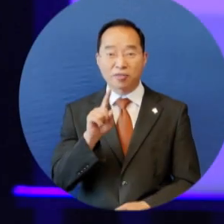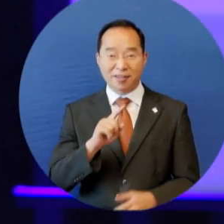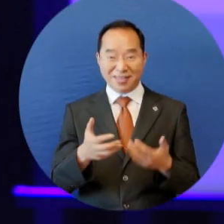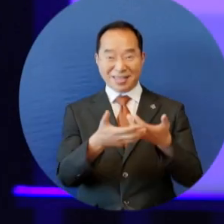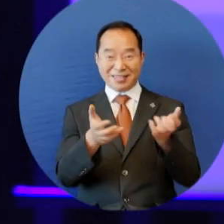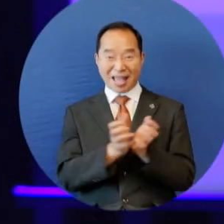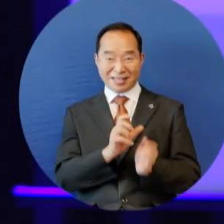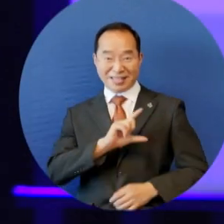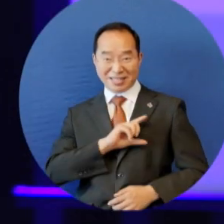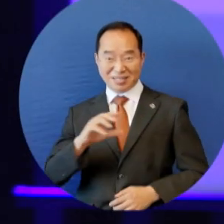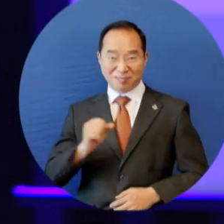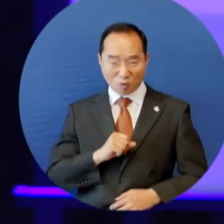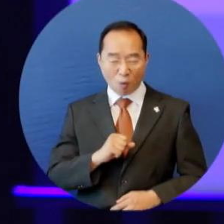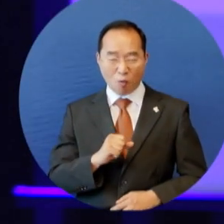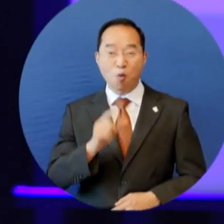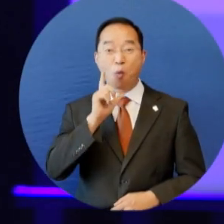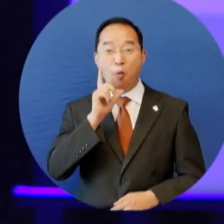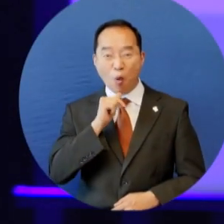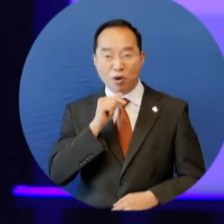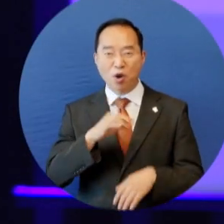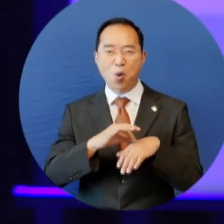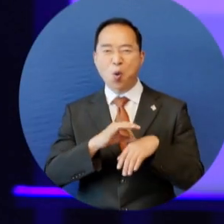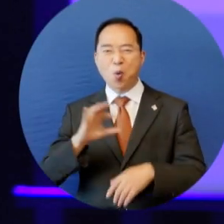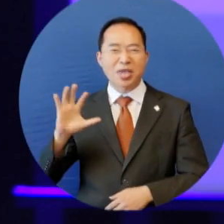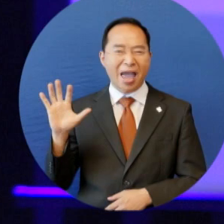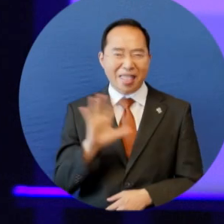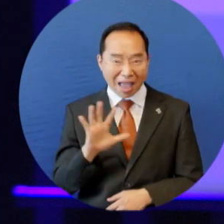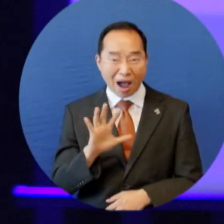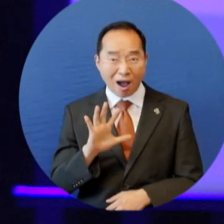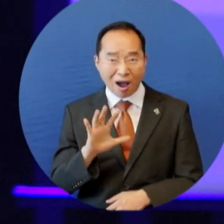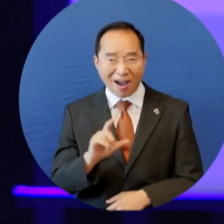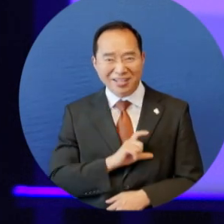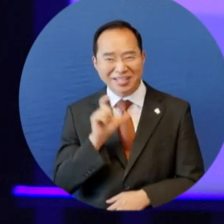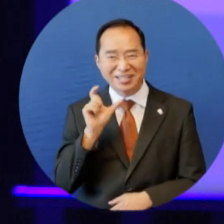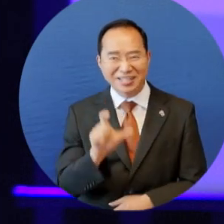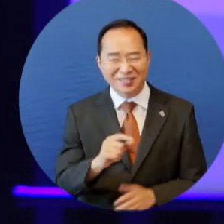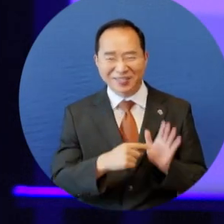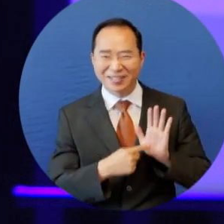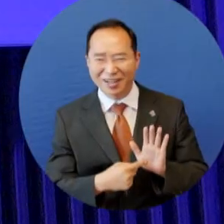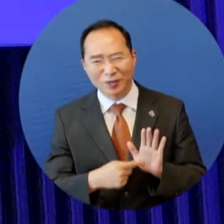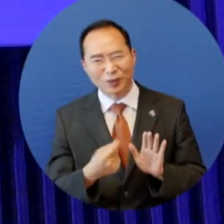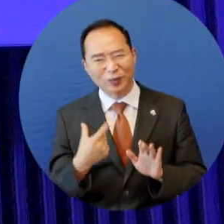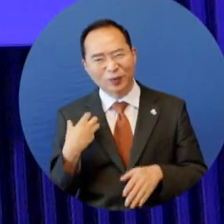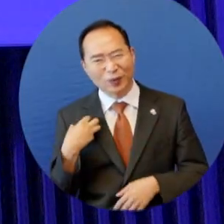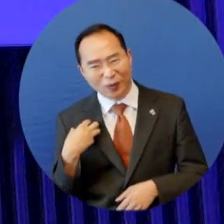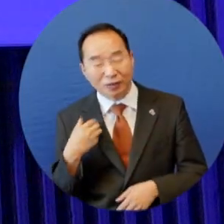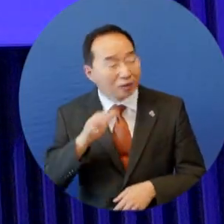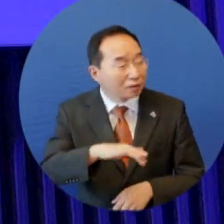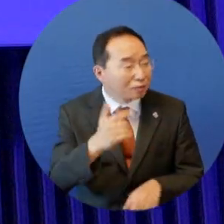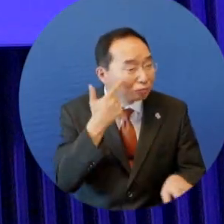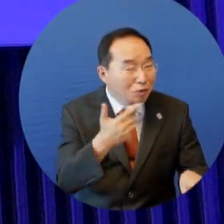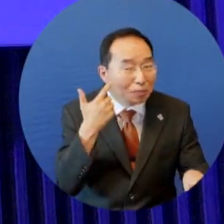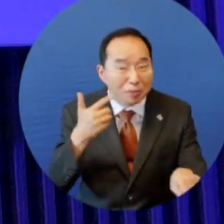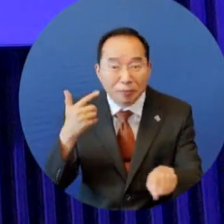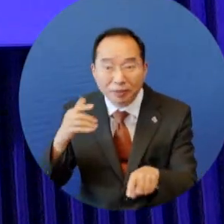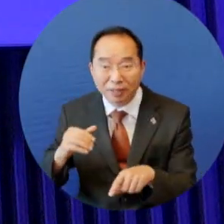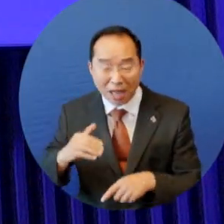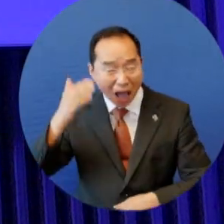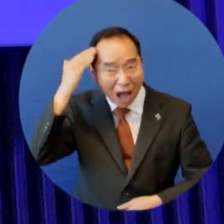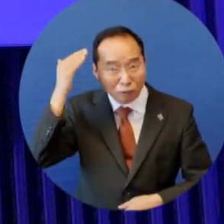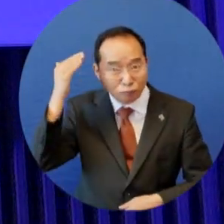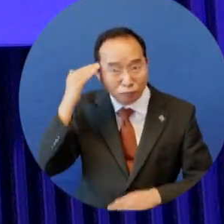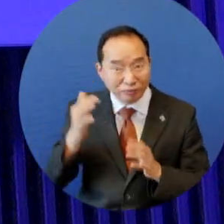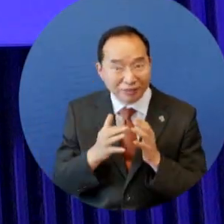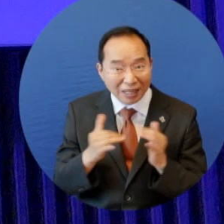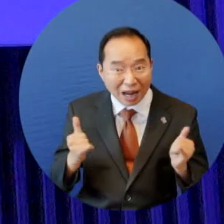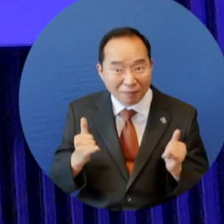어떤 단체 이름으로 고기 없는이라는 이름을 넣는다는 게참 모험이었는데요. 많은 분들께 제가 의견을